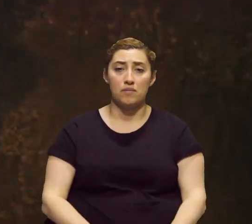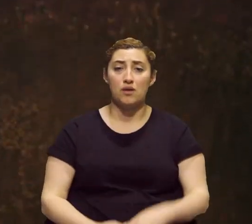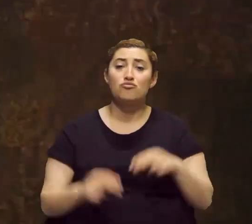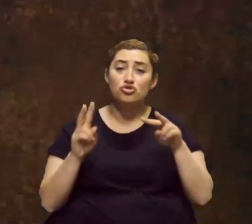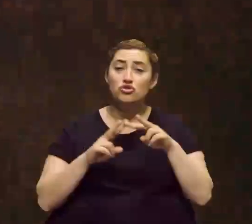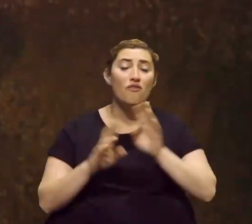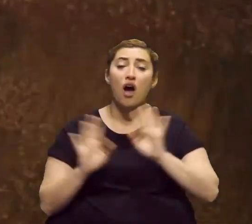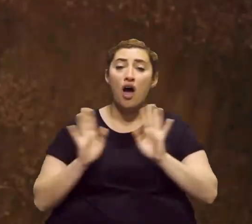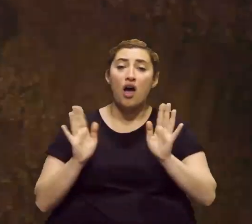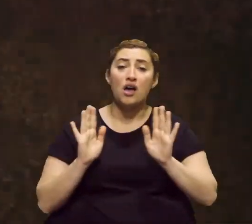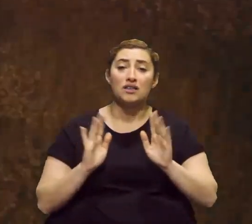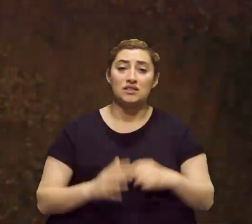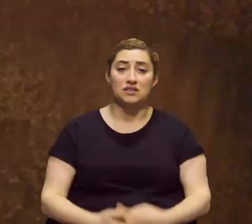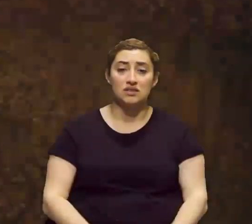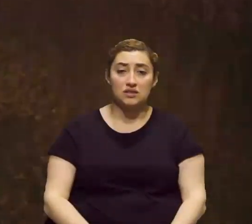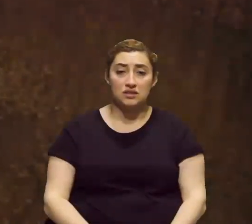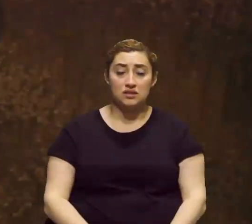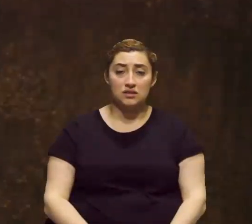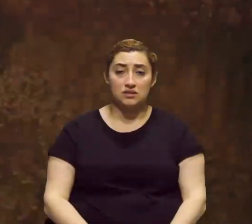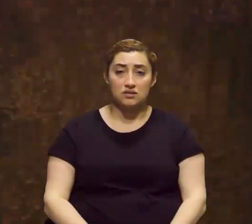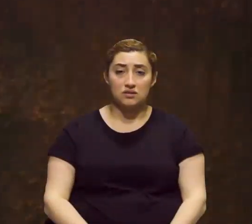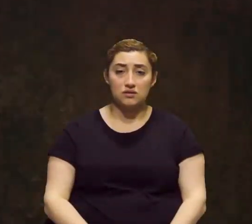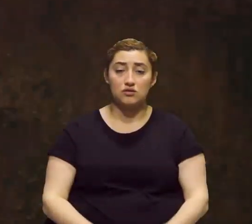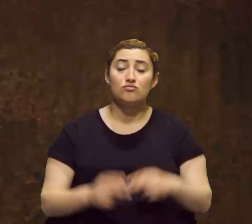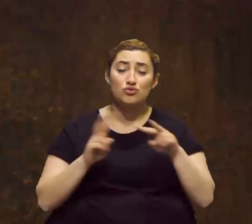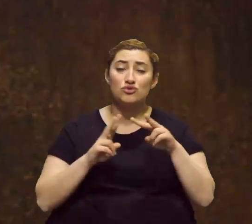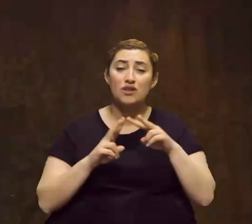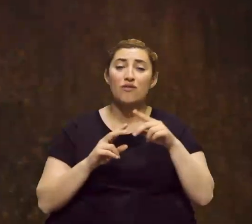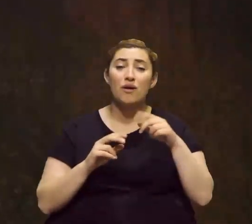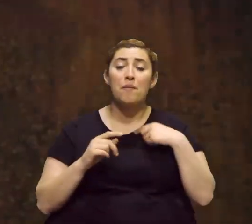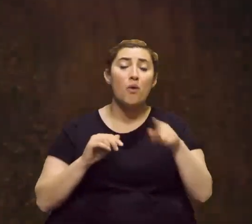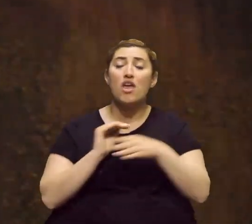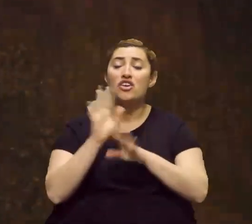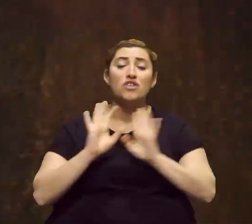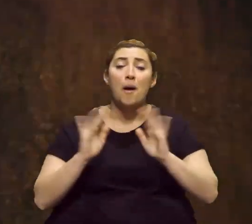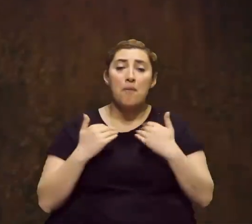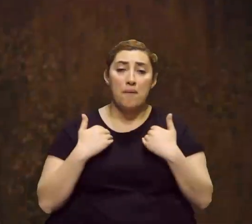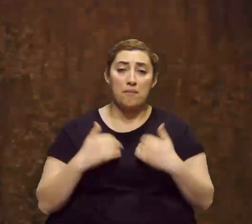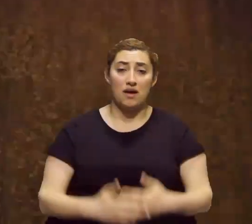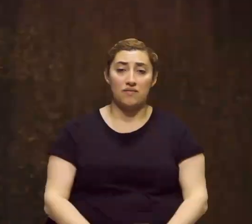yapamam. Mustafa, hayır. Tahta sırada. Mustafa'yı yaşayamam ben.